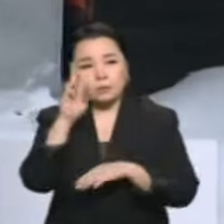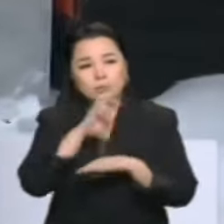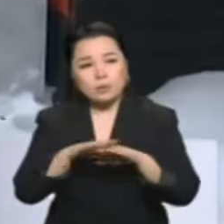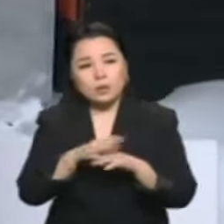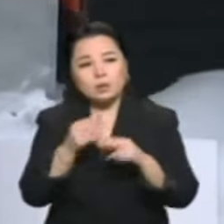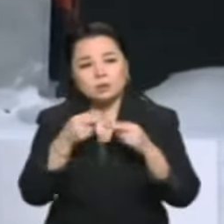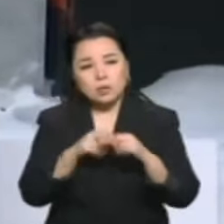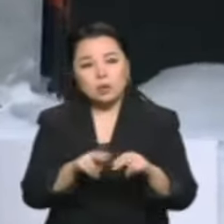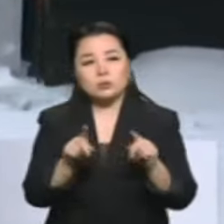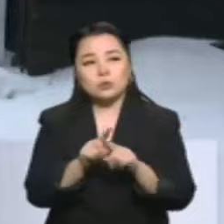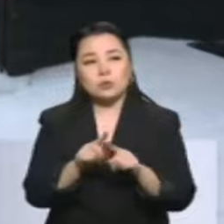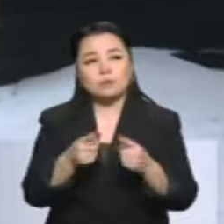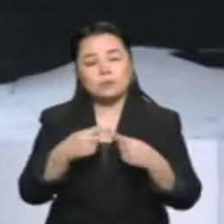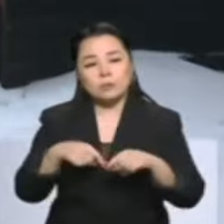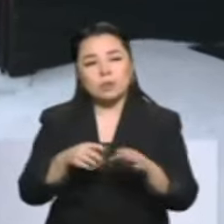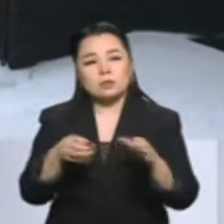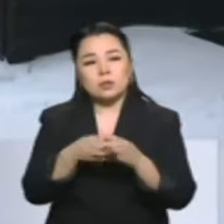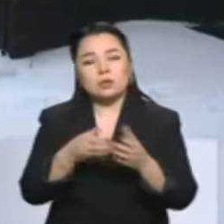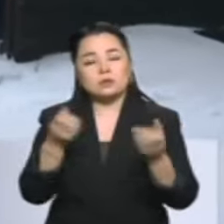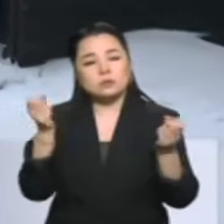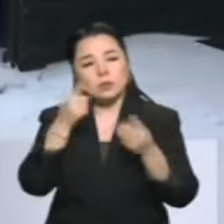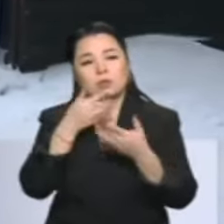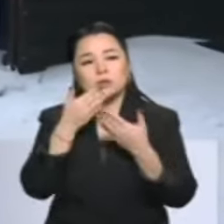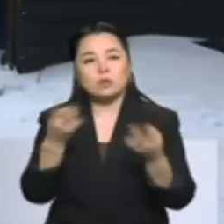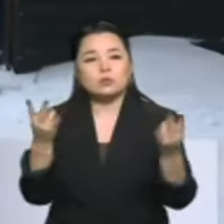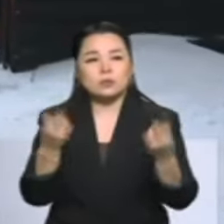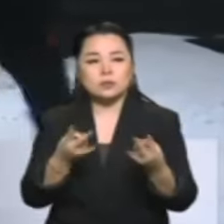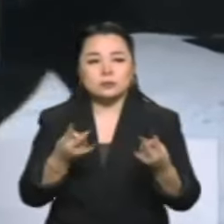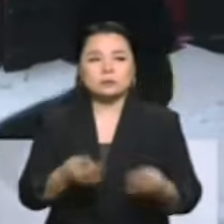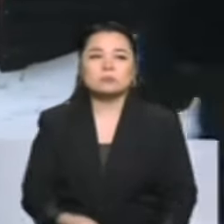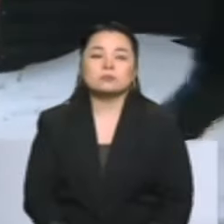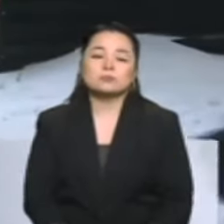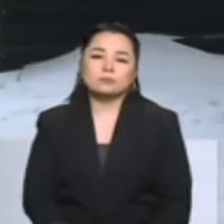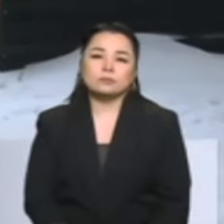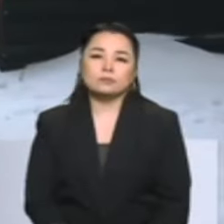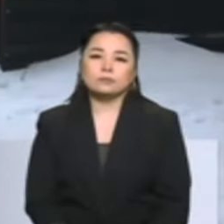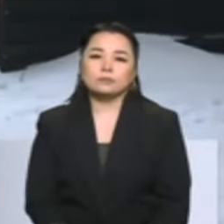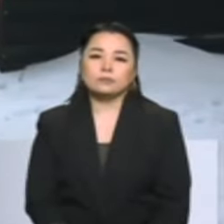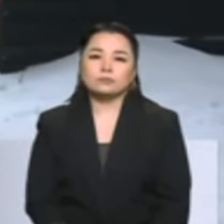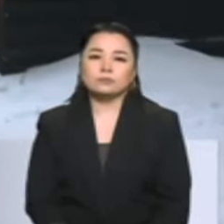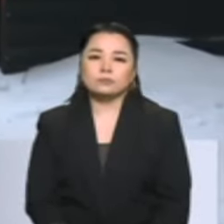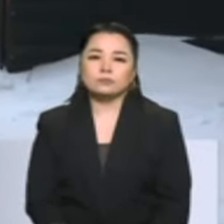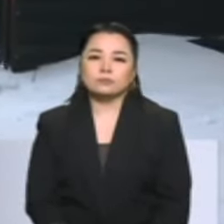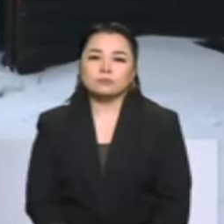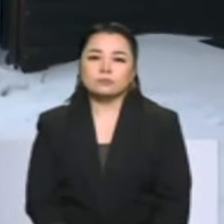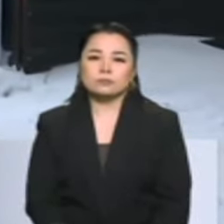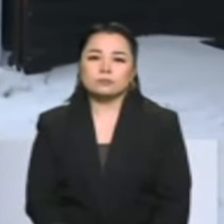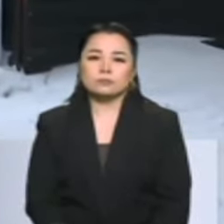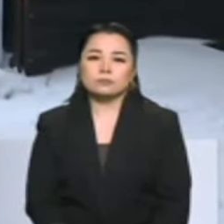мемлекеттік кіріс органдарына жүгінгеніңіз жөн. Айда Ахметбек, Еркінжан Керімжан, Қазақстан ұлттық арнасы, Астана.